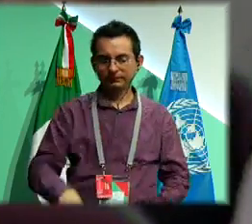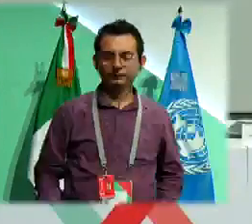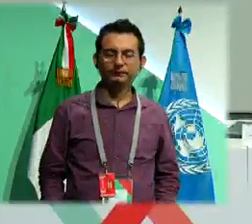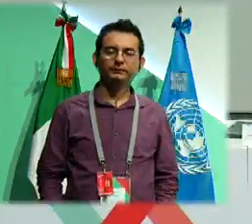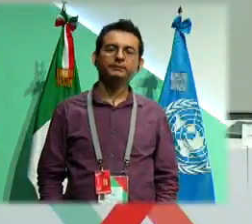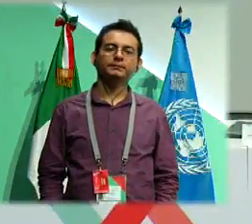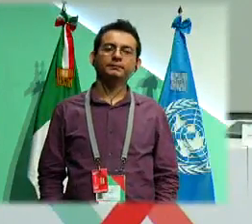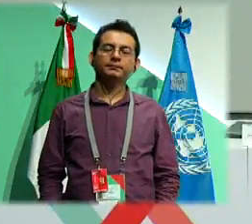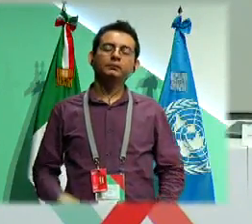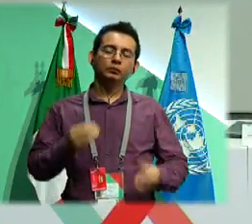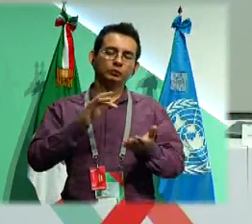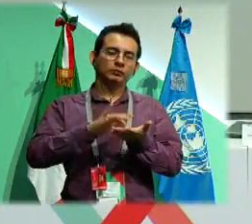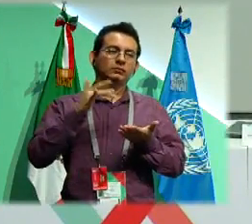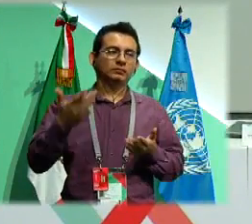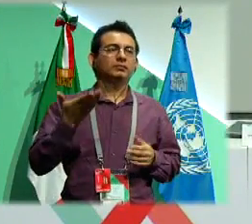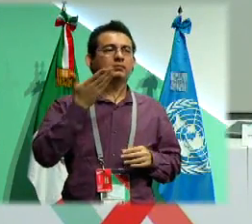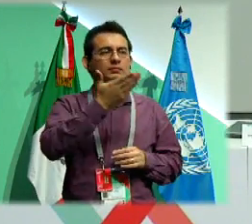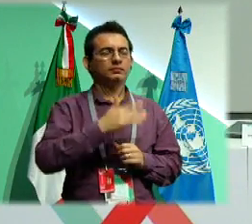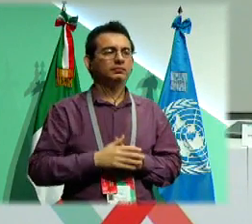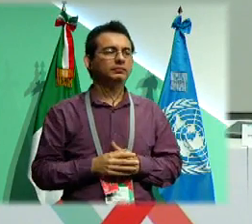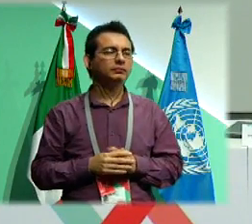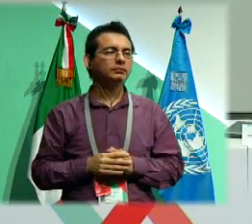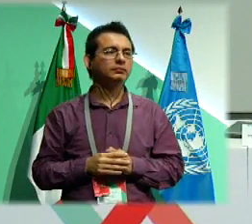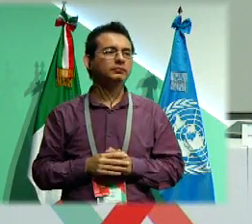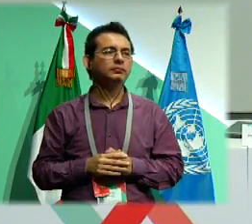tout ce que je voulais ajouter.